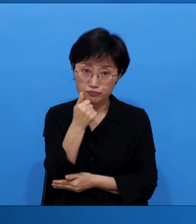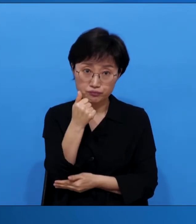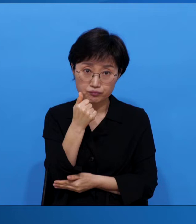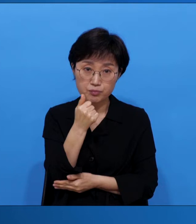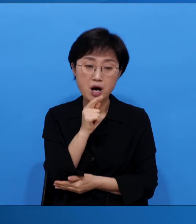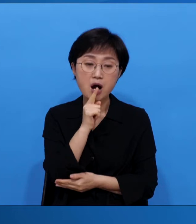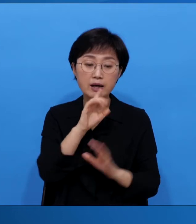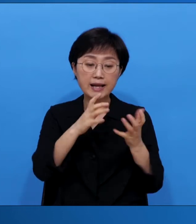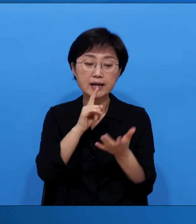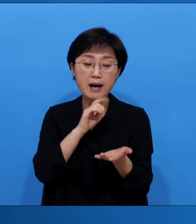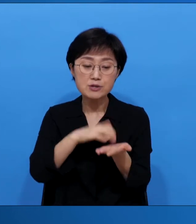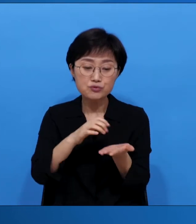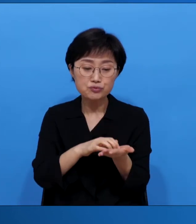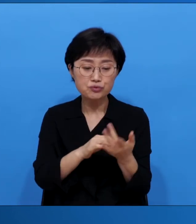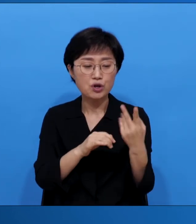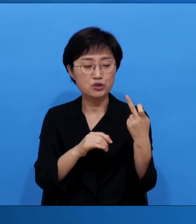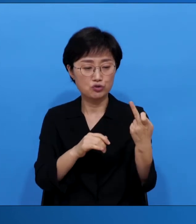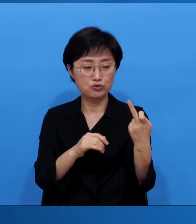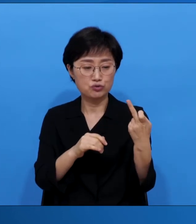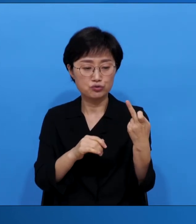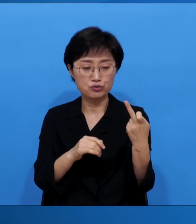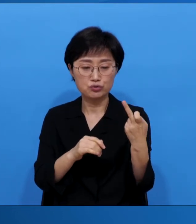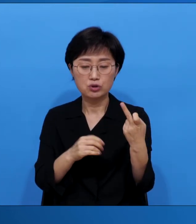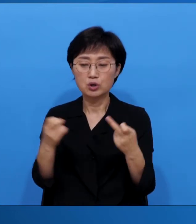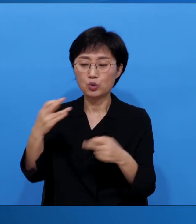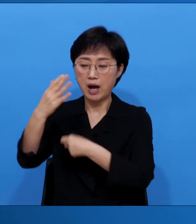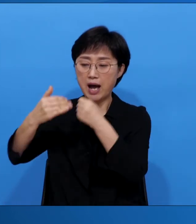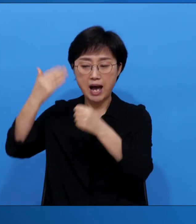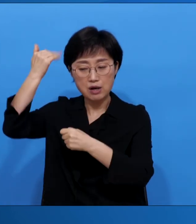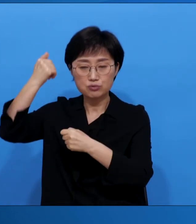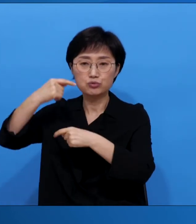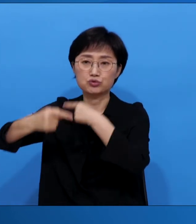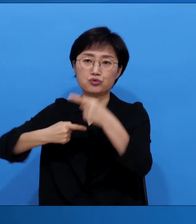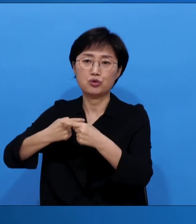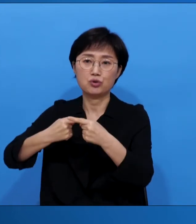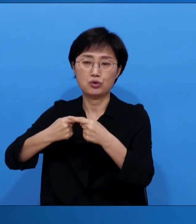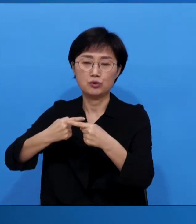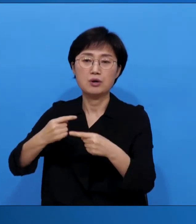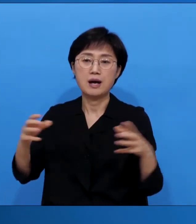총 12개 언어와 한국 수어로 현장에 전달되고 있습니다.